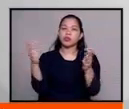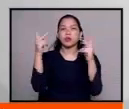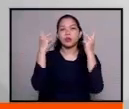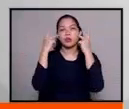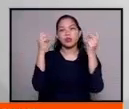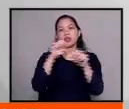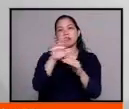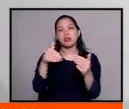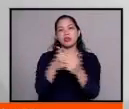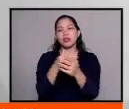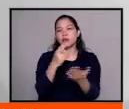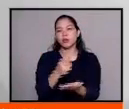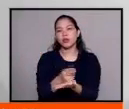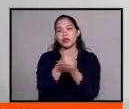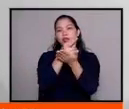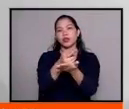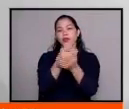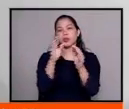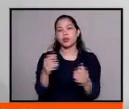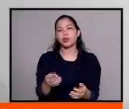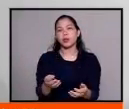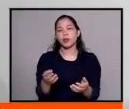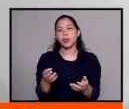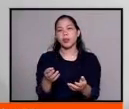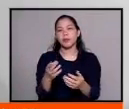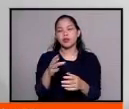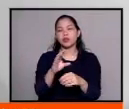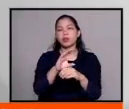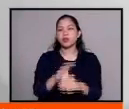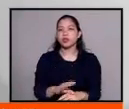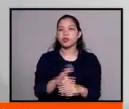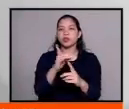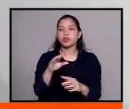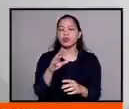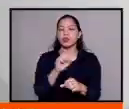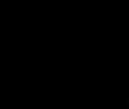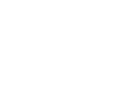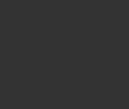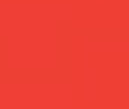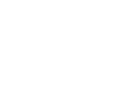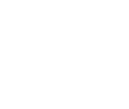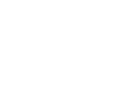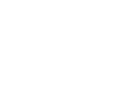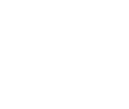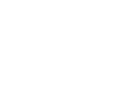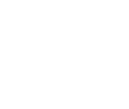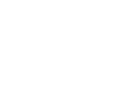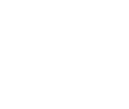lahat na magtulungan para iangat ang kondisyon ng mga manggagawa.